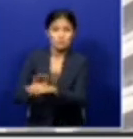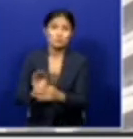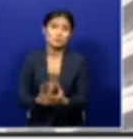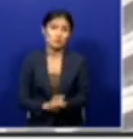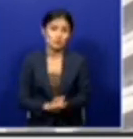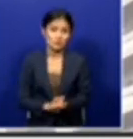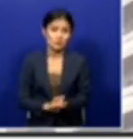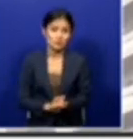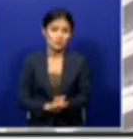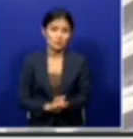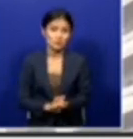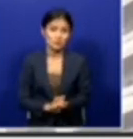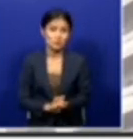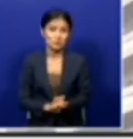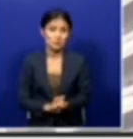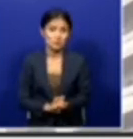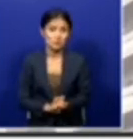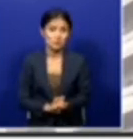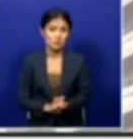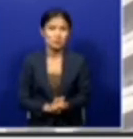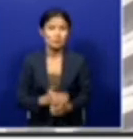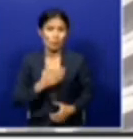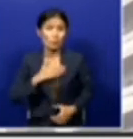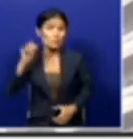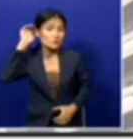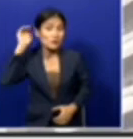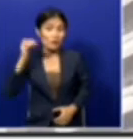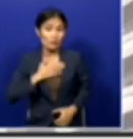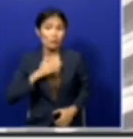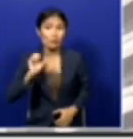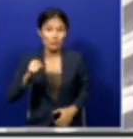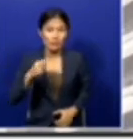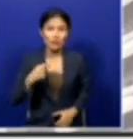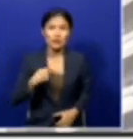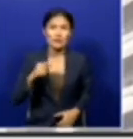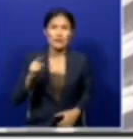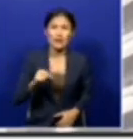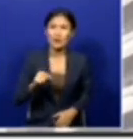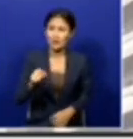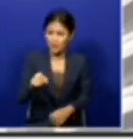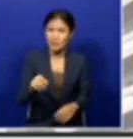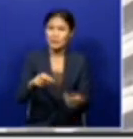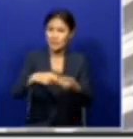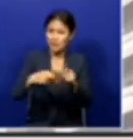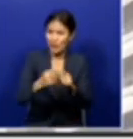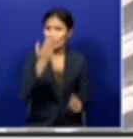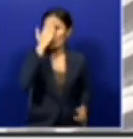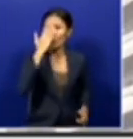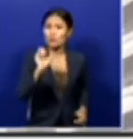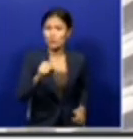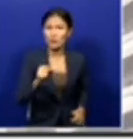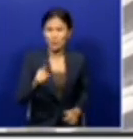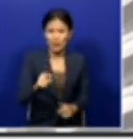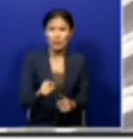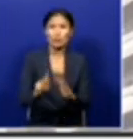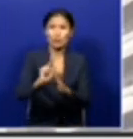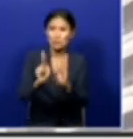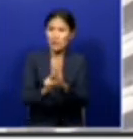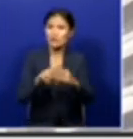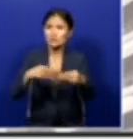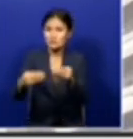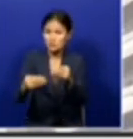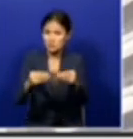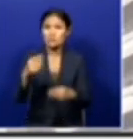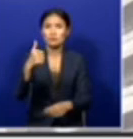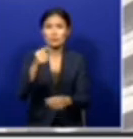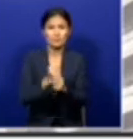ข้อกฎหมายผมเชื่อว่ามันพบกันครึ่งทางได้มันมีความจำเป็นมันอ้างได้ท่านเองก็เป็นนักกฎหมายนะครับประเด็นสุด